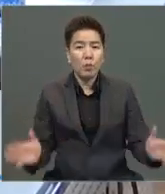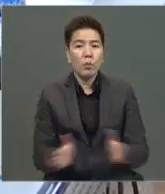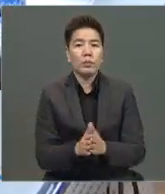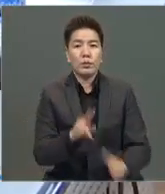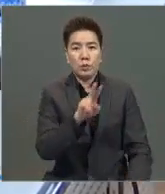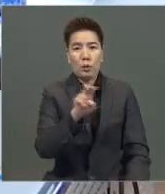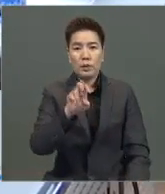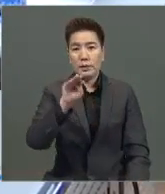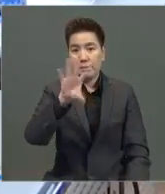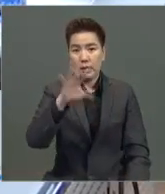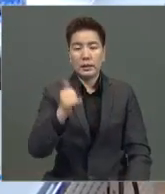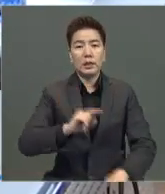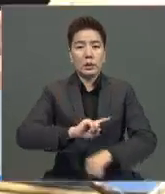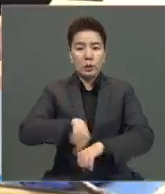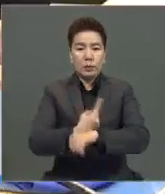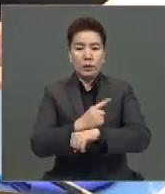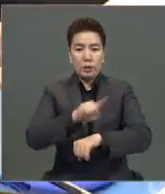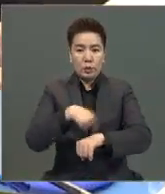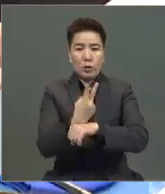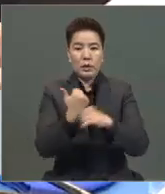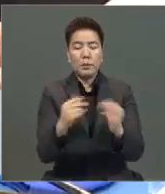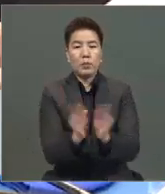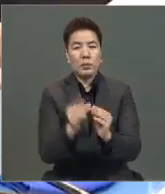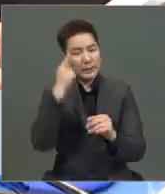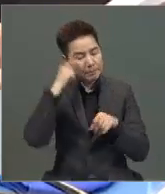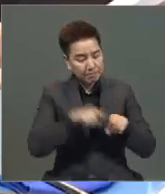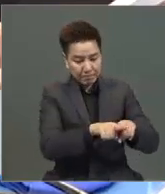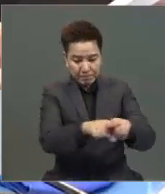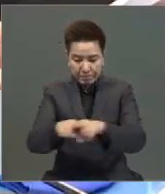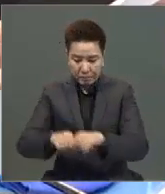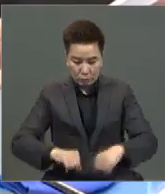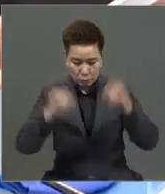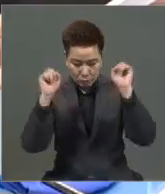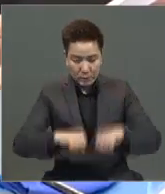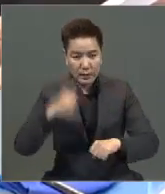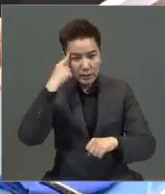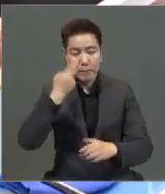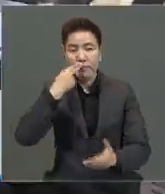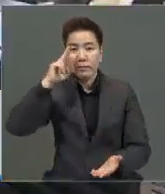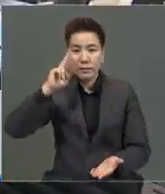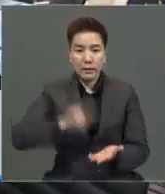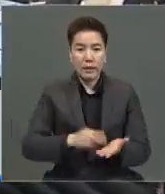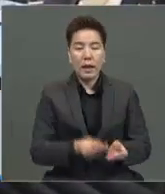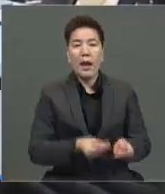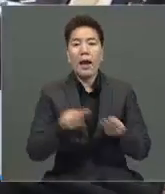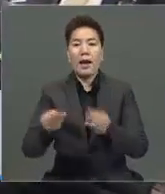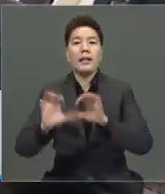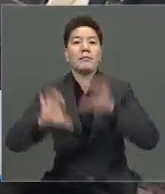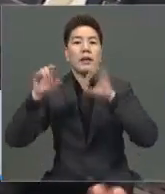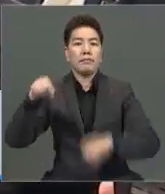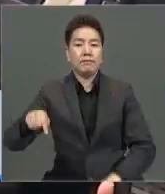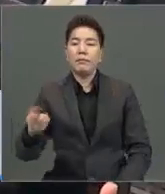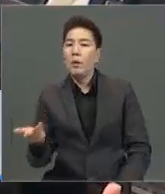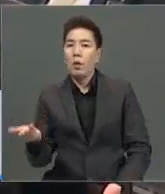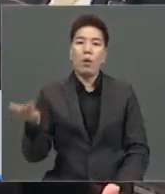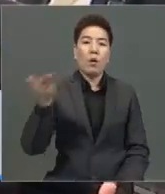นหลังการประชุม2ชั่วโมงค่ะที่ประชุมเห็นตรงกันนะคะว่าจะส่งหนังสือให้รัฐบาลขอเปิด